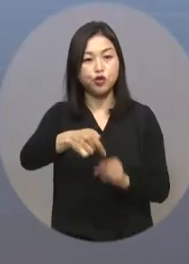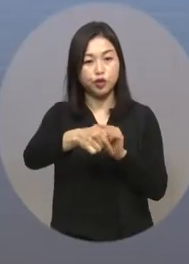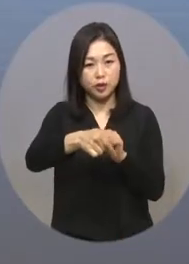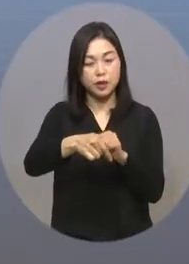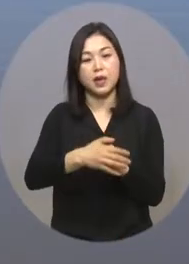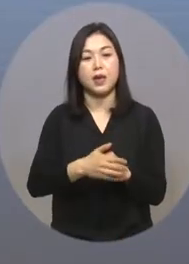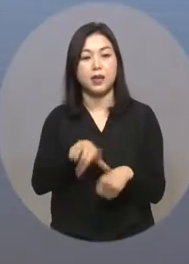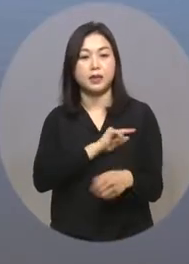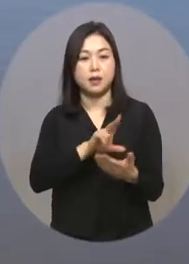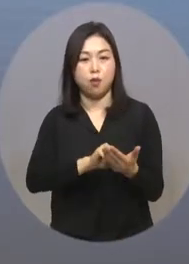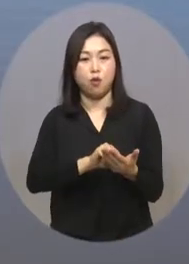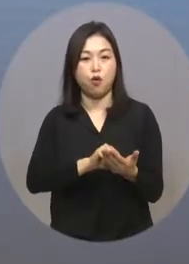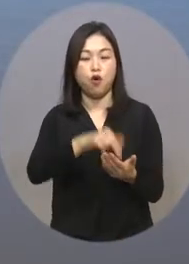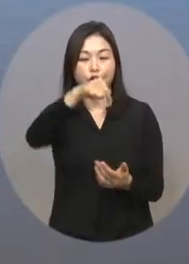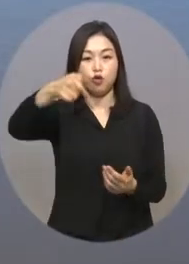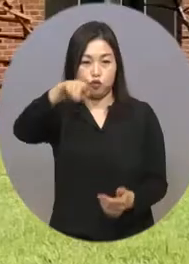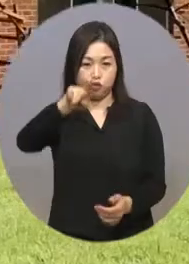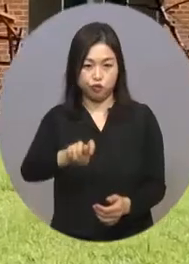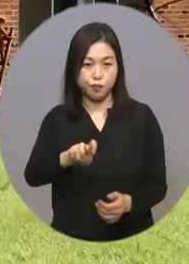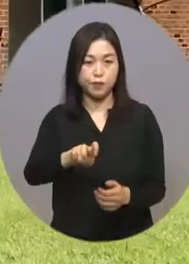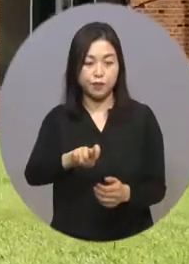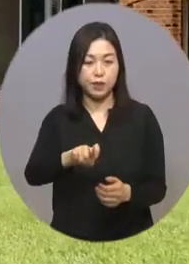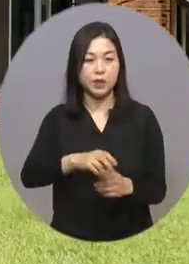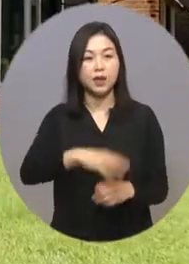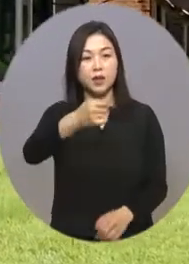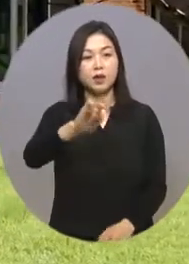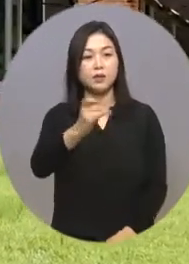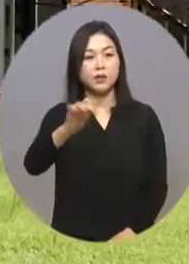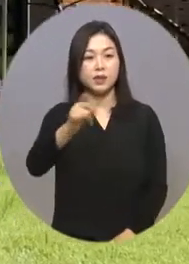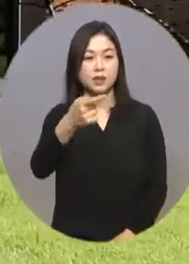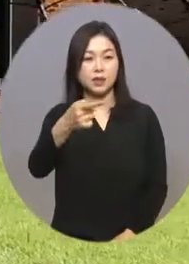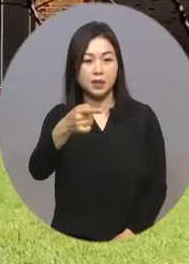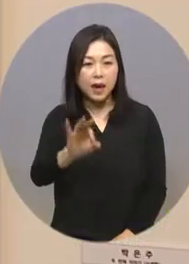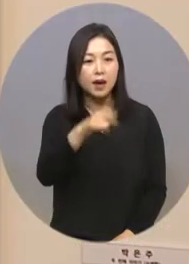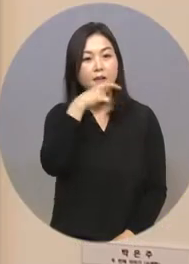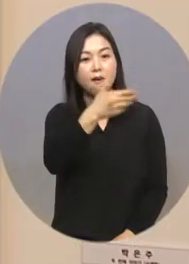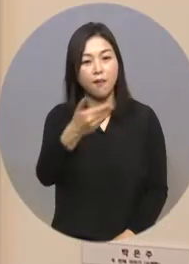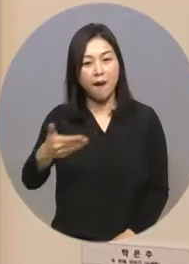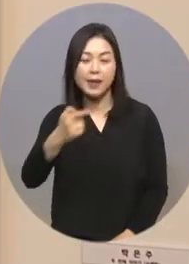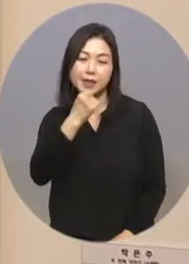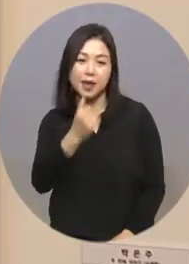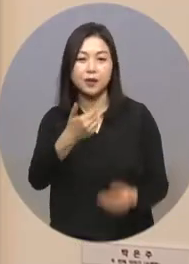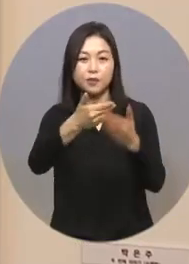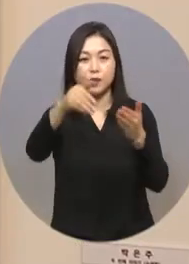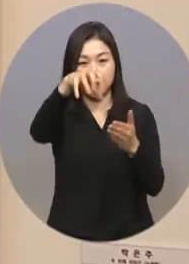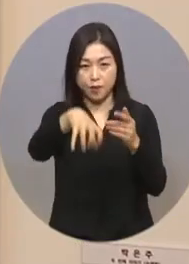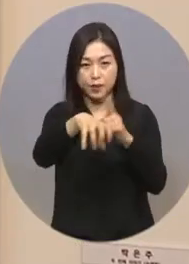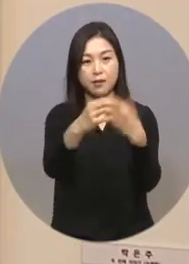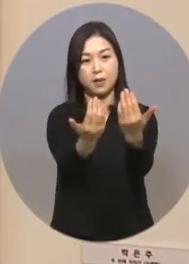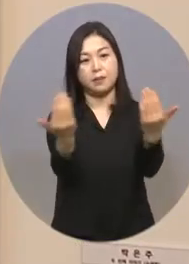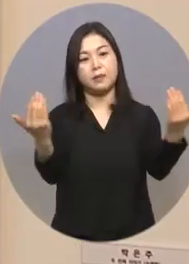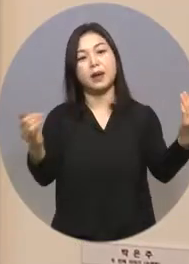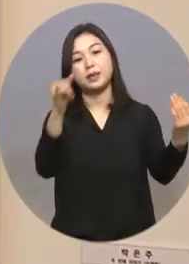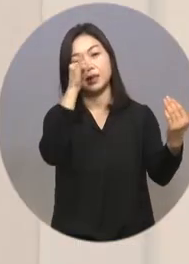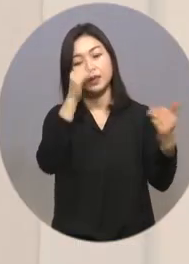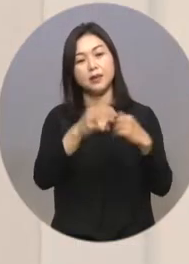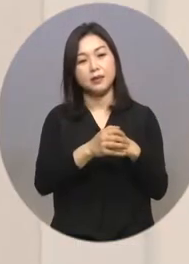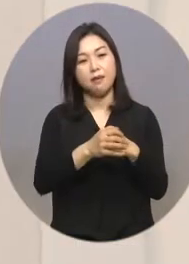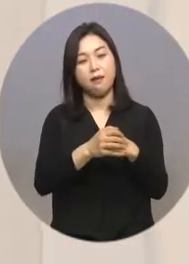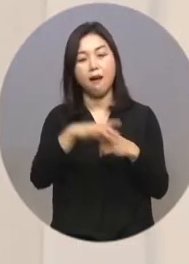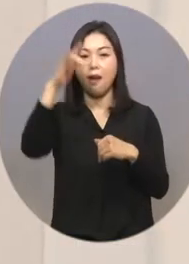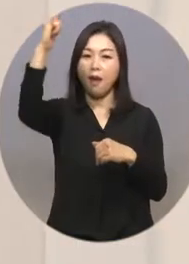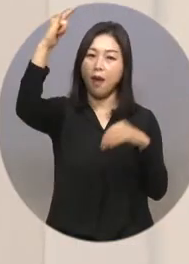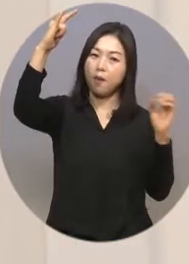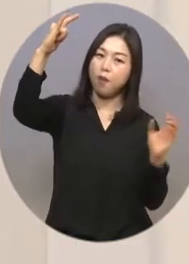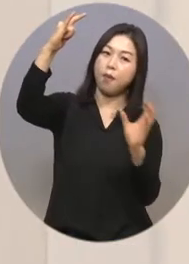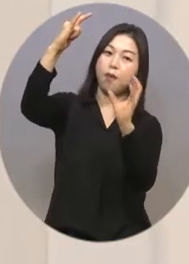전남 광양에 위치한 섬진강 작은 미술관에서 열렸습니다. 하늘을 향해 바로 섰는가 하면 이미